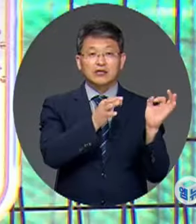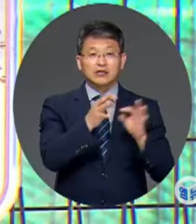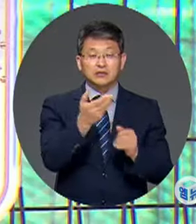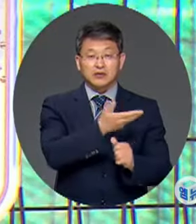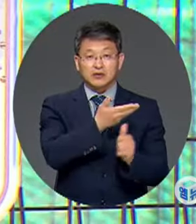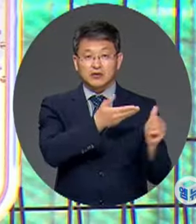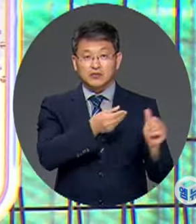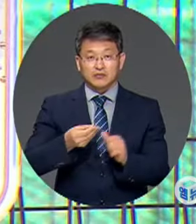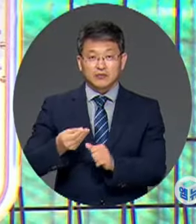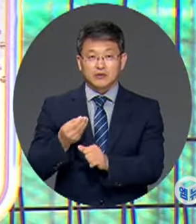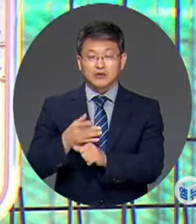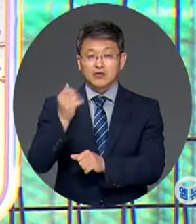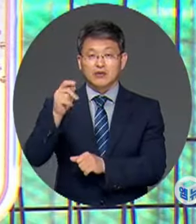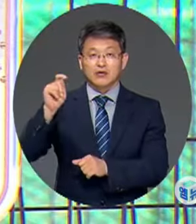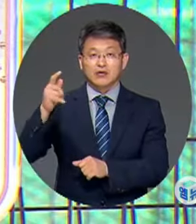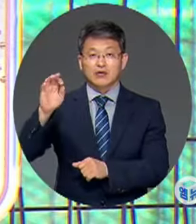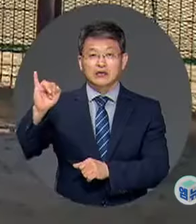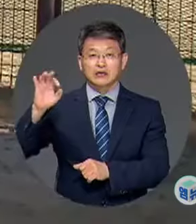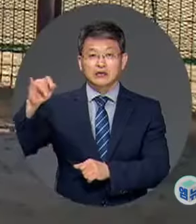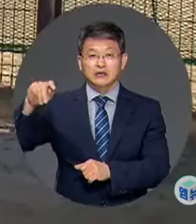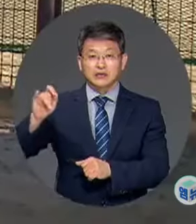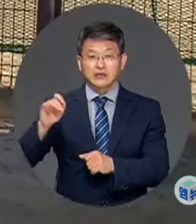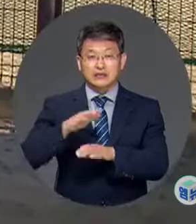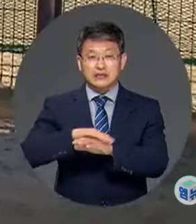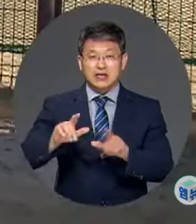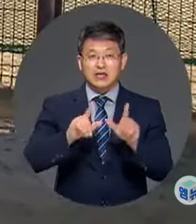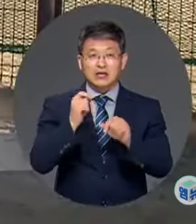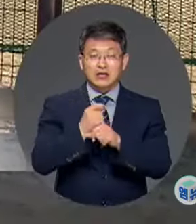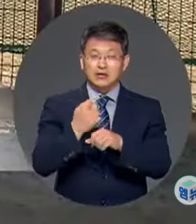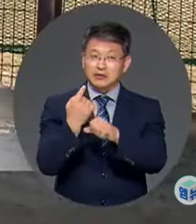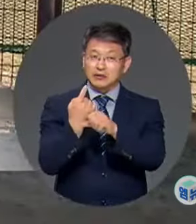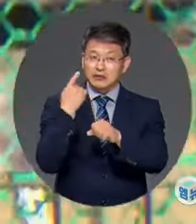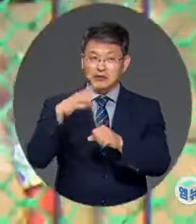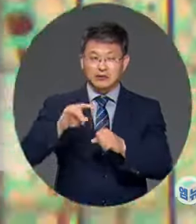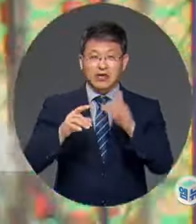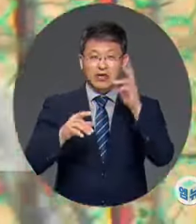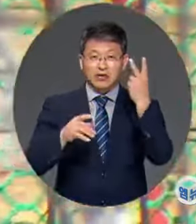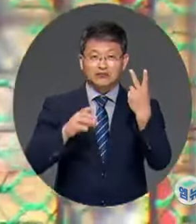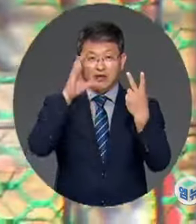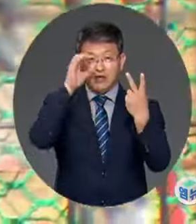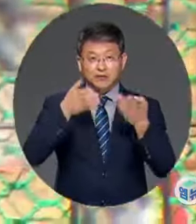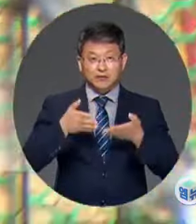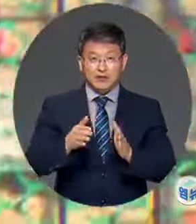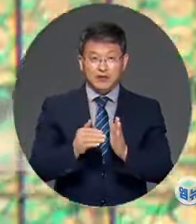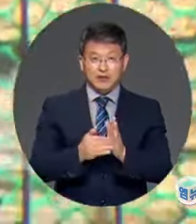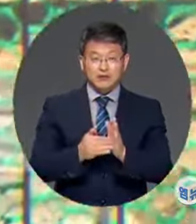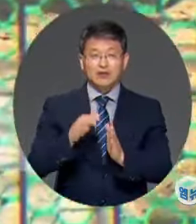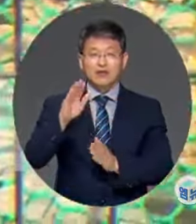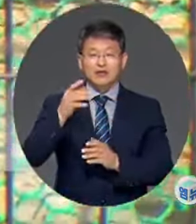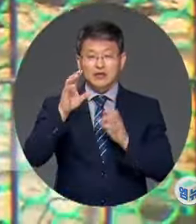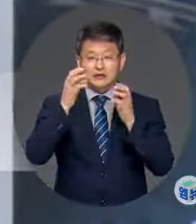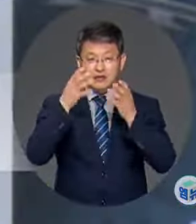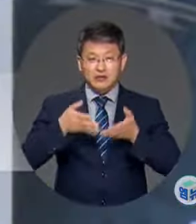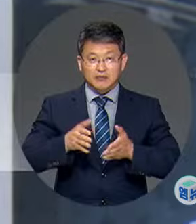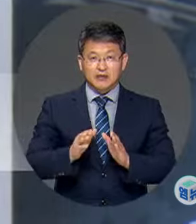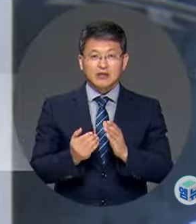금와 관희 새로운 환경에 적응하며 지난해 초 두 개의 알을 낳았지만 부하에 실패했고